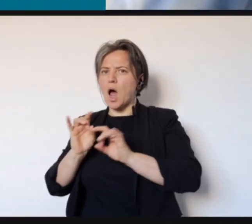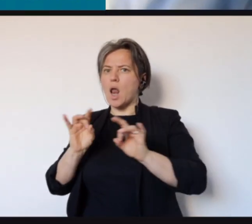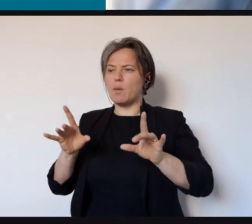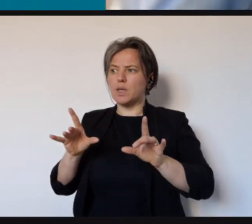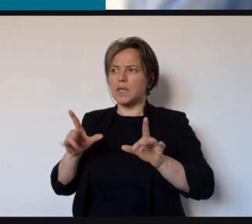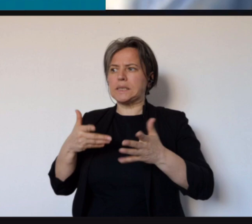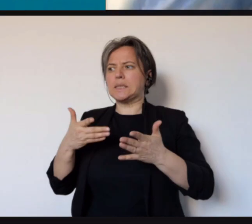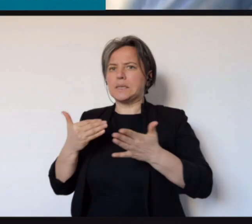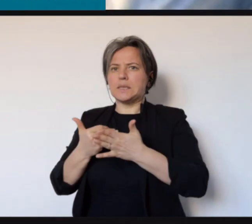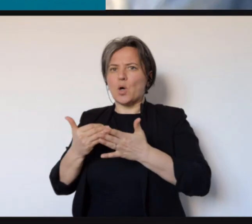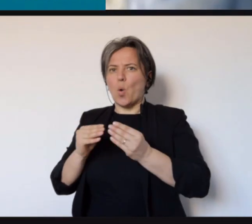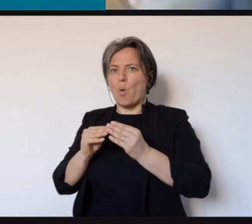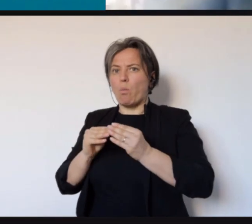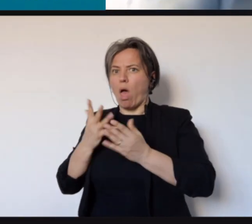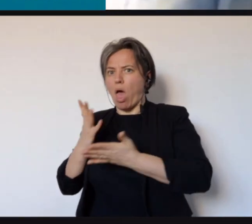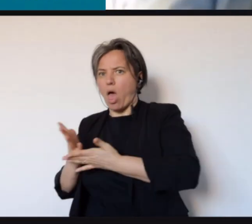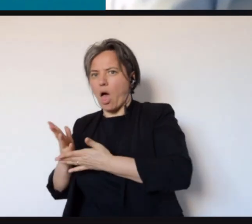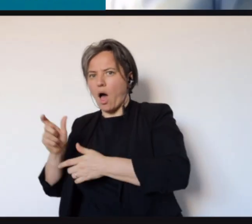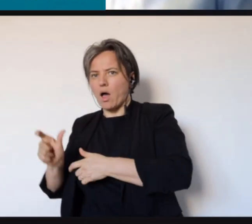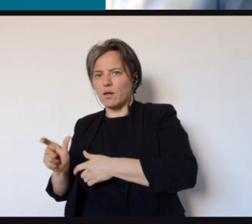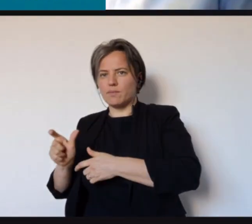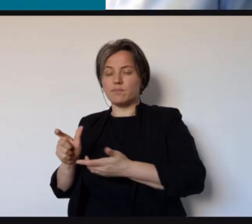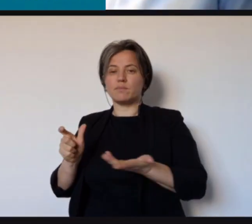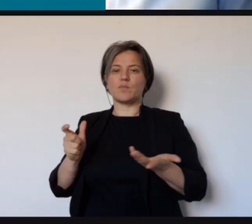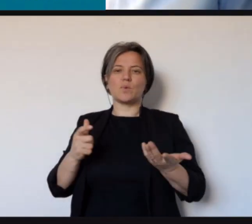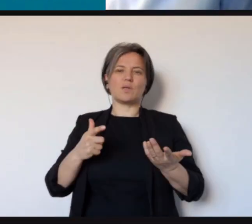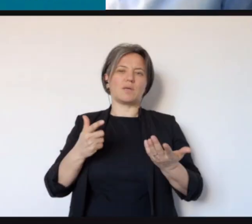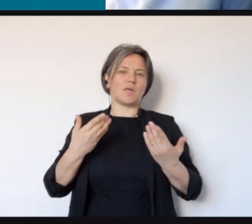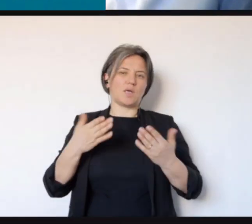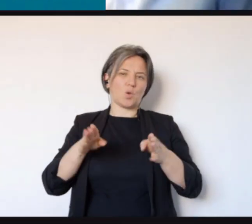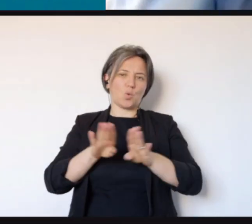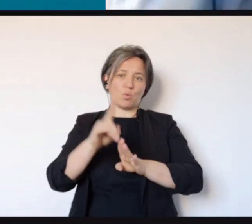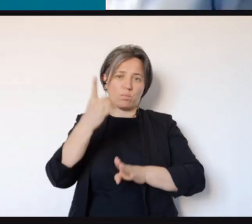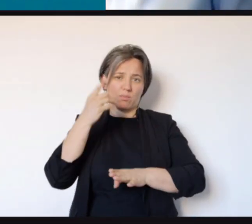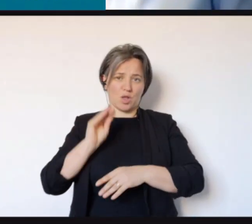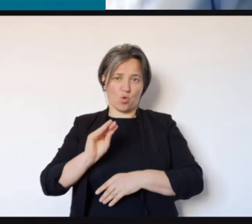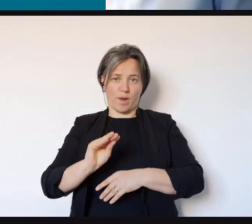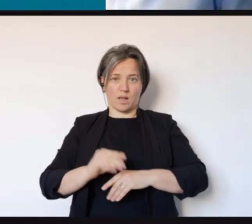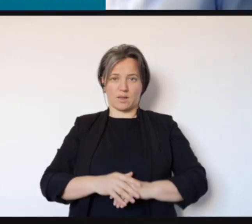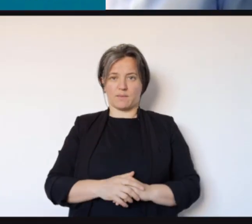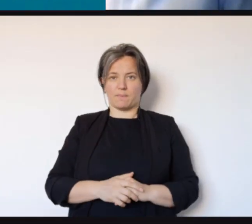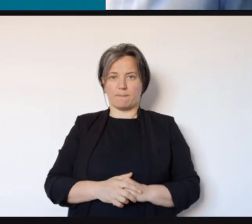E con questo chiuderei la prima domanda.